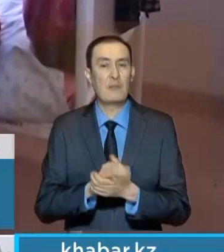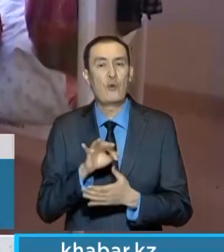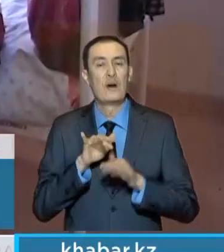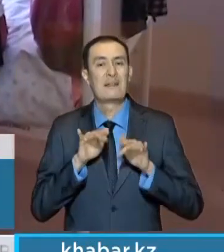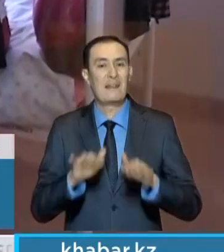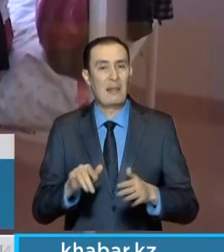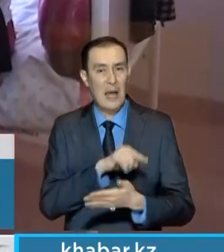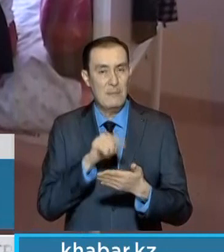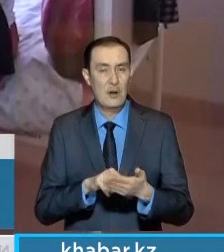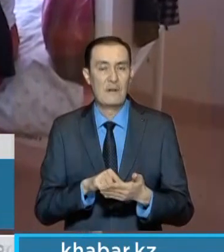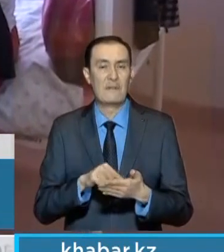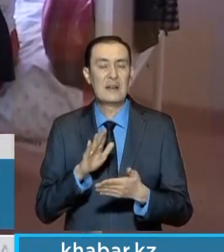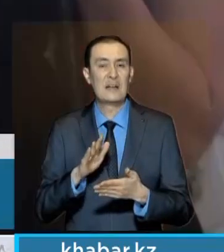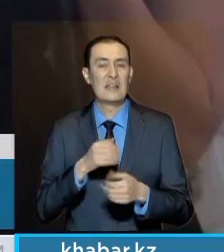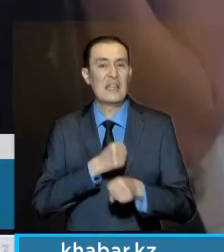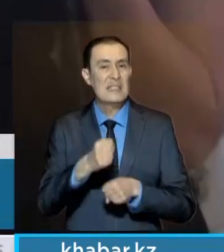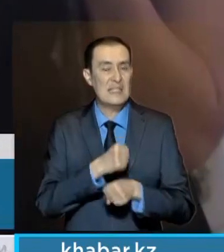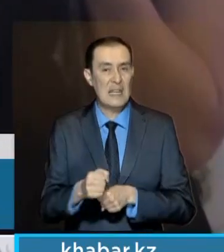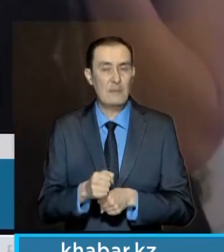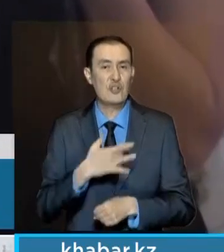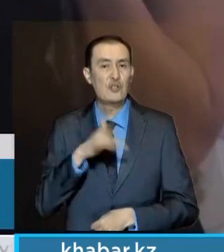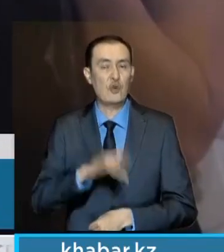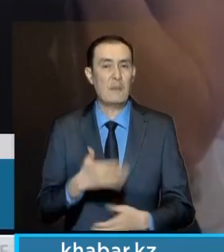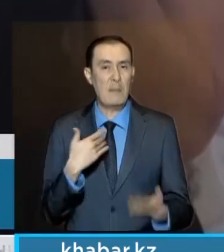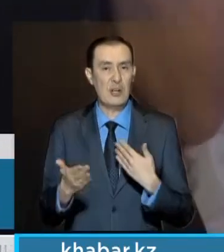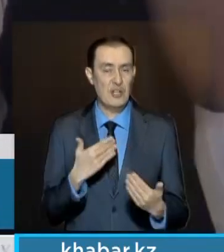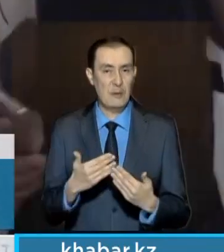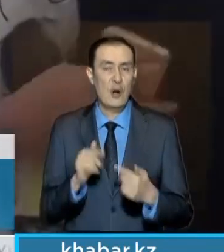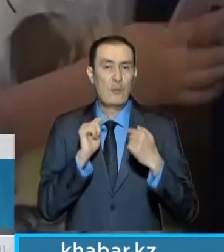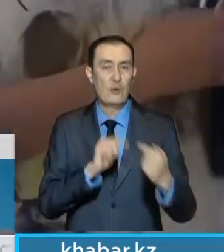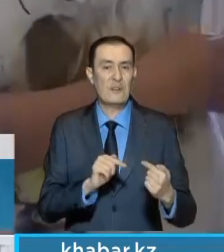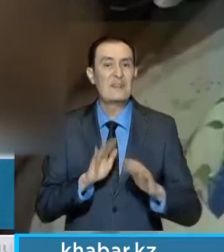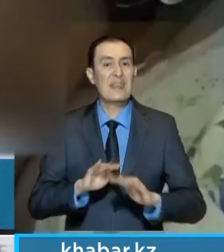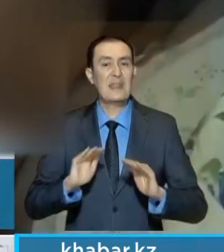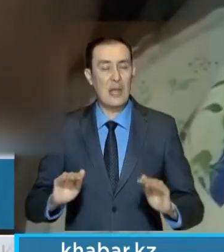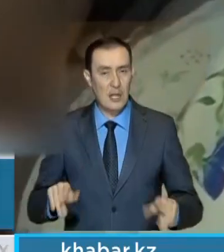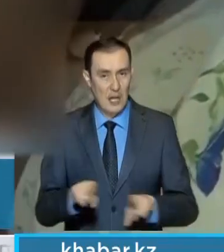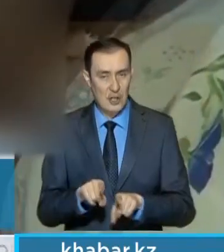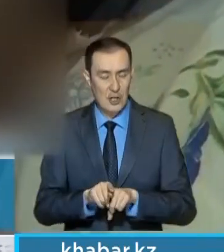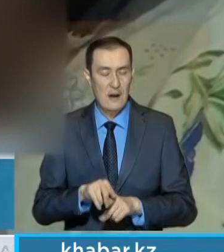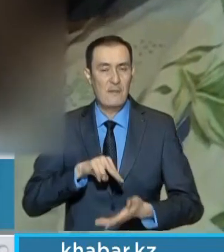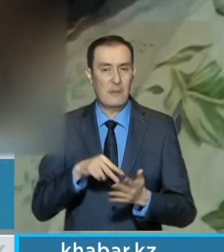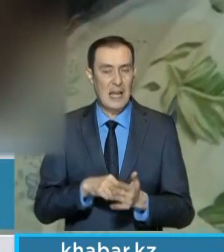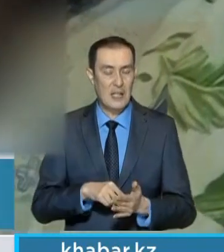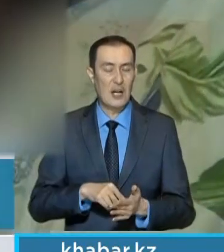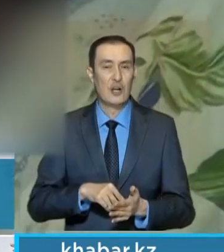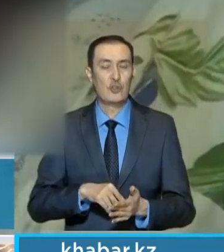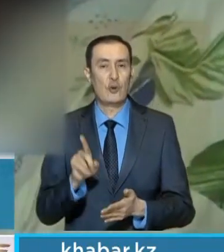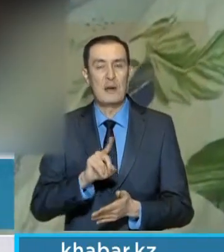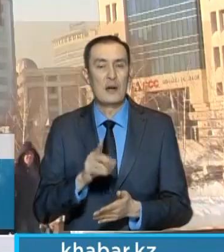делам связанным с физическим насилием и жестоким обращением в отношени несовершеннолетних в планах также